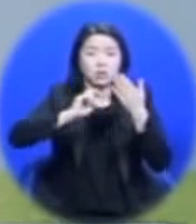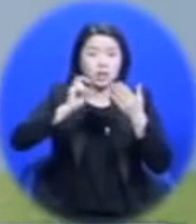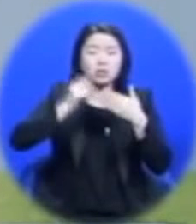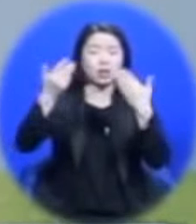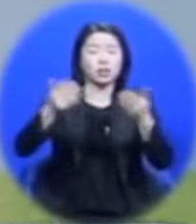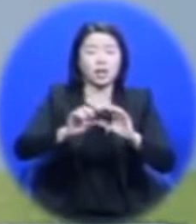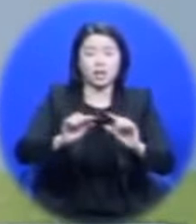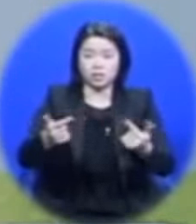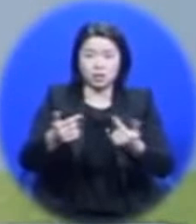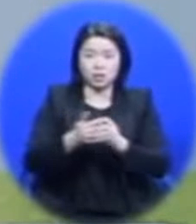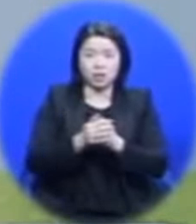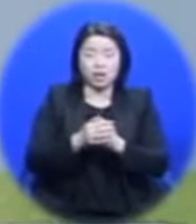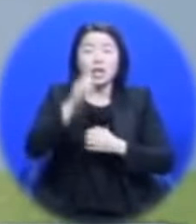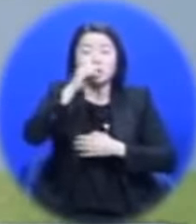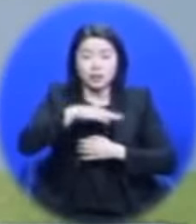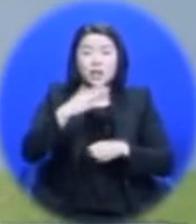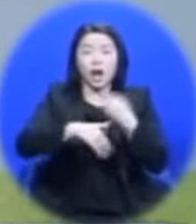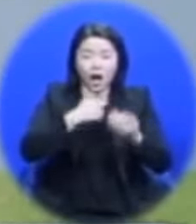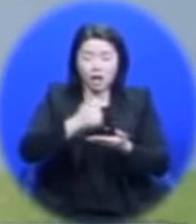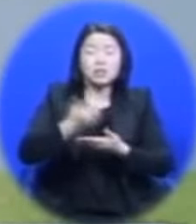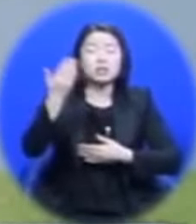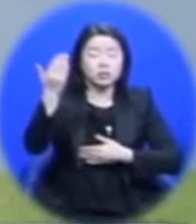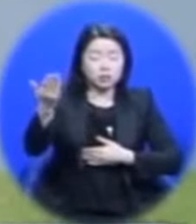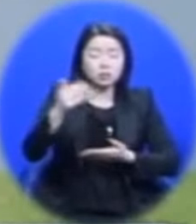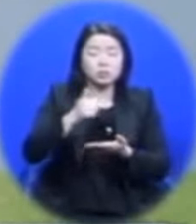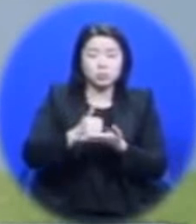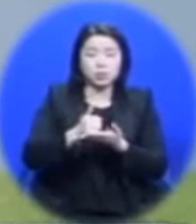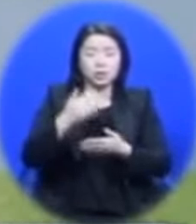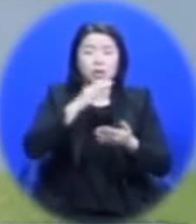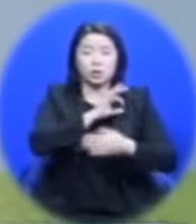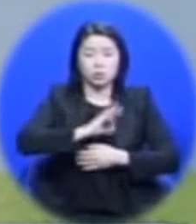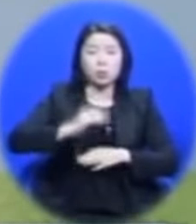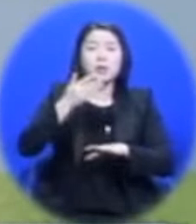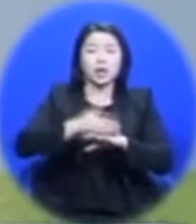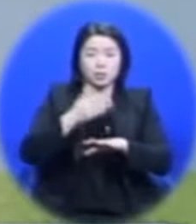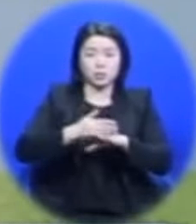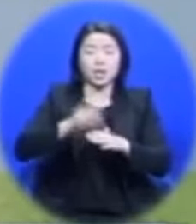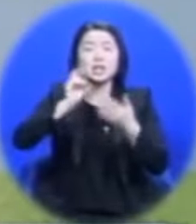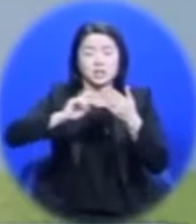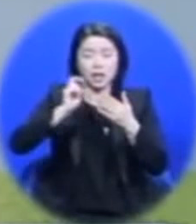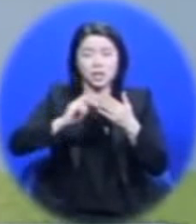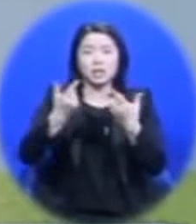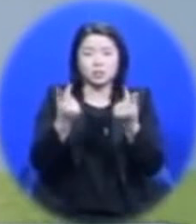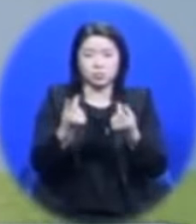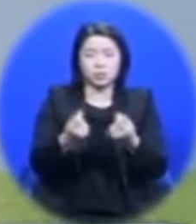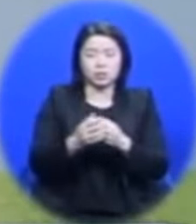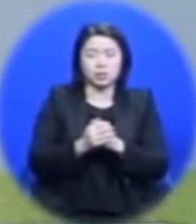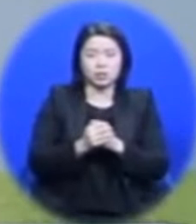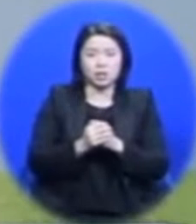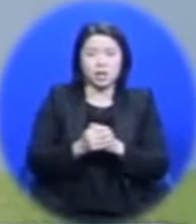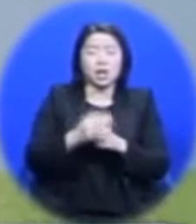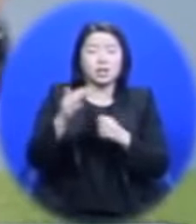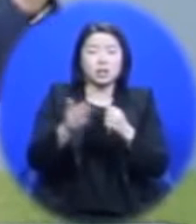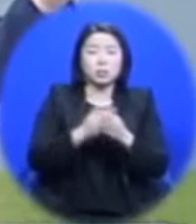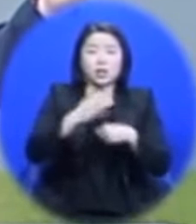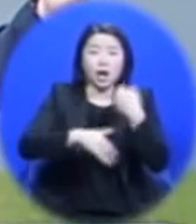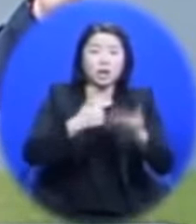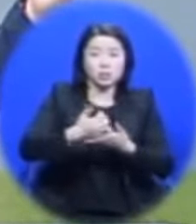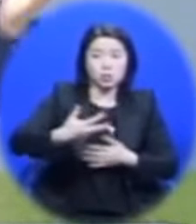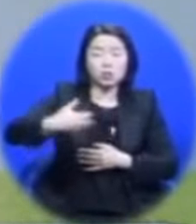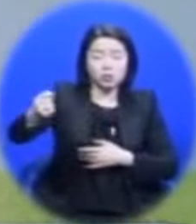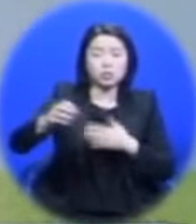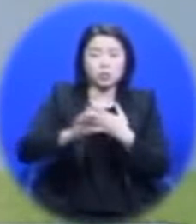아니었어요. 그냥 하나님 그분이 욥의 감사요 찬양이었습니다. 그래서 하나님이